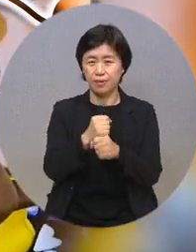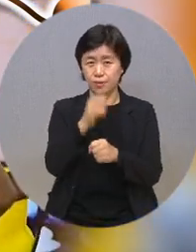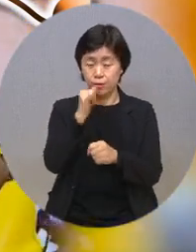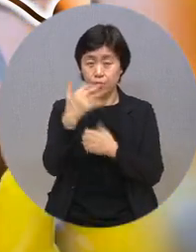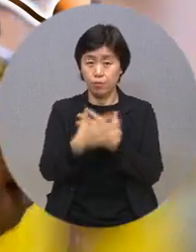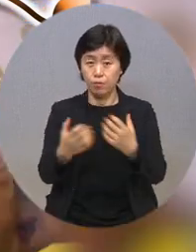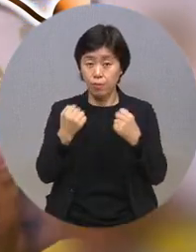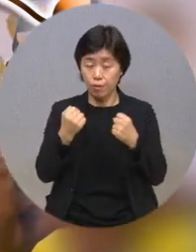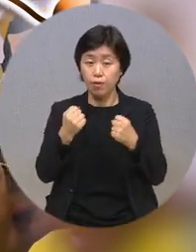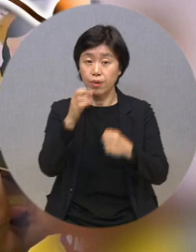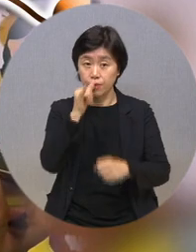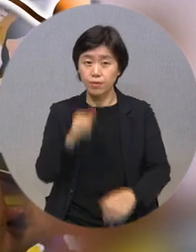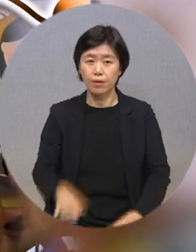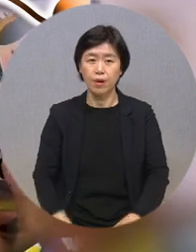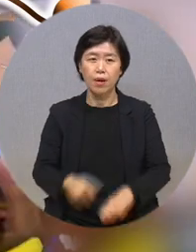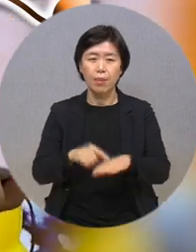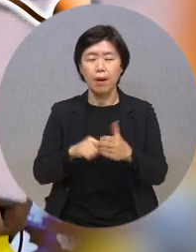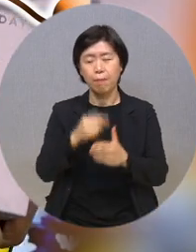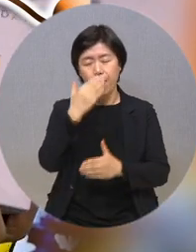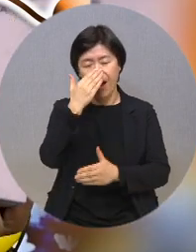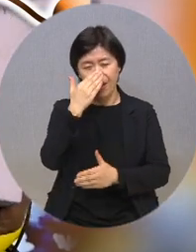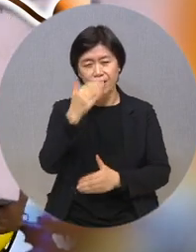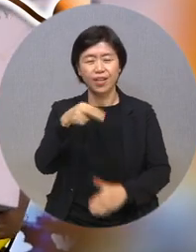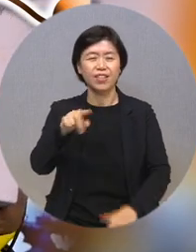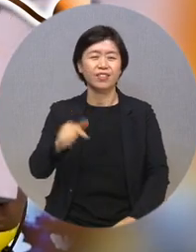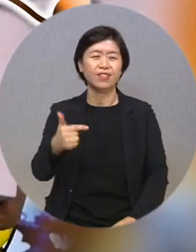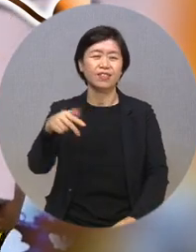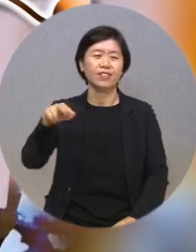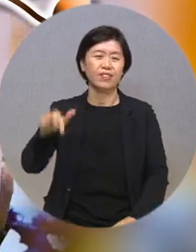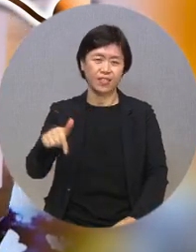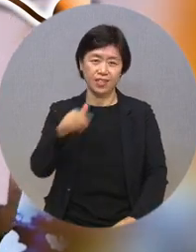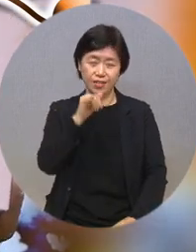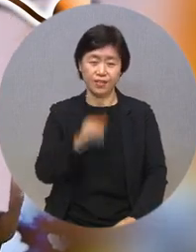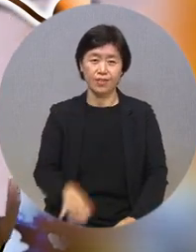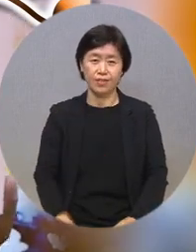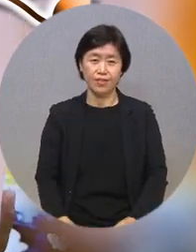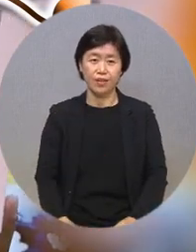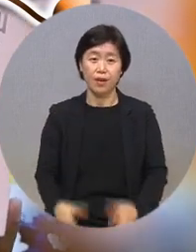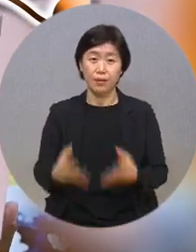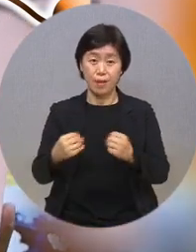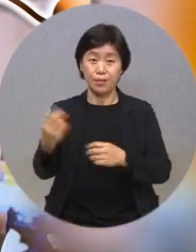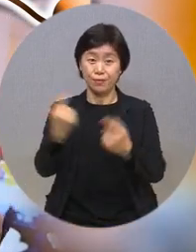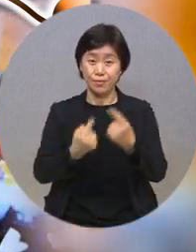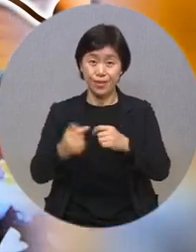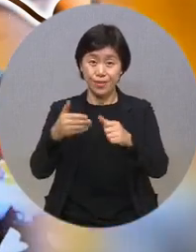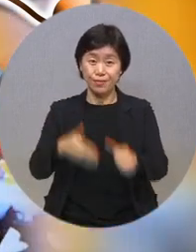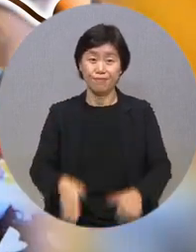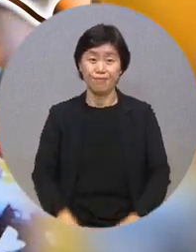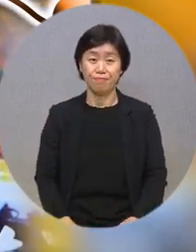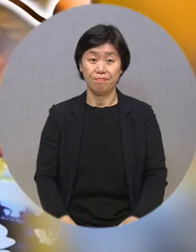더 건강해지고 마음 착해지는 선식입니다. 맛있게 드시고 많이 찾아주시고요. 고흥 많이 놀러와주세요.